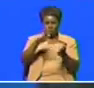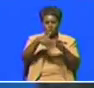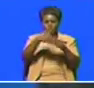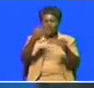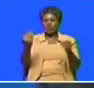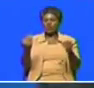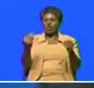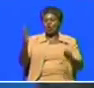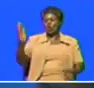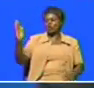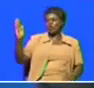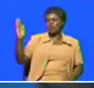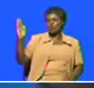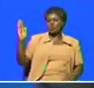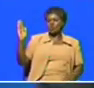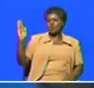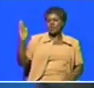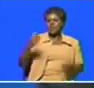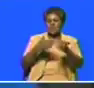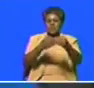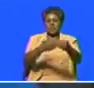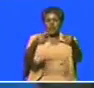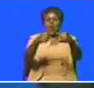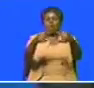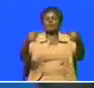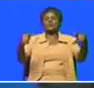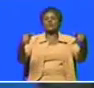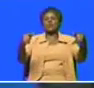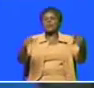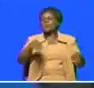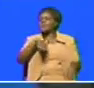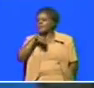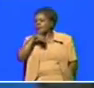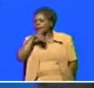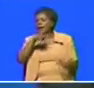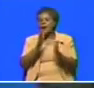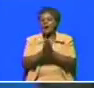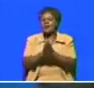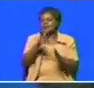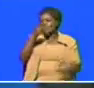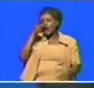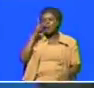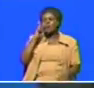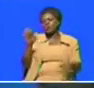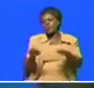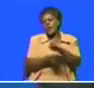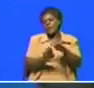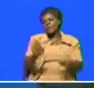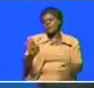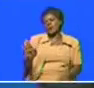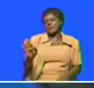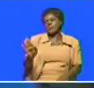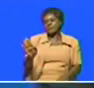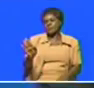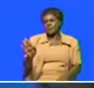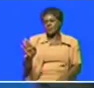kwa walinzi wa viongozi wa upinzani ambaye ni Raila Odinga na naibu wake ambaye ni Kalonzo Musyoka.